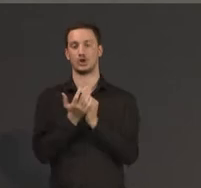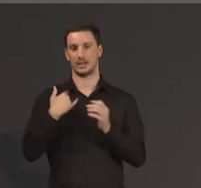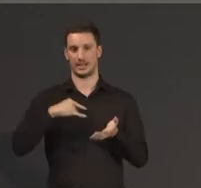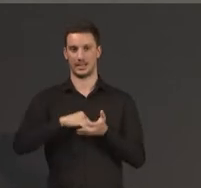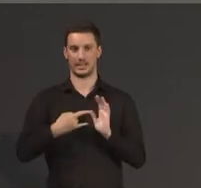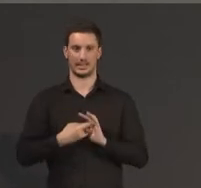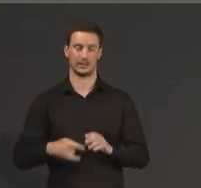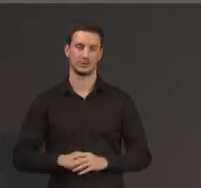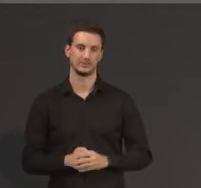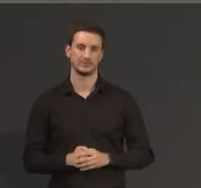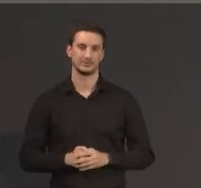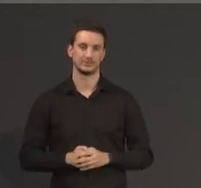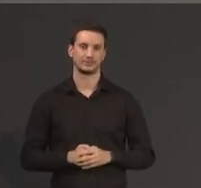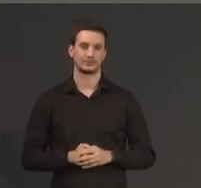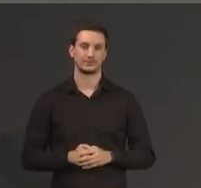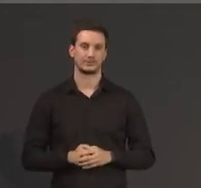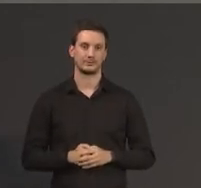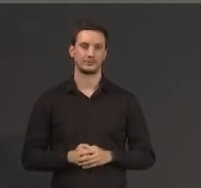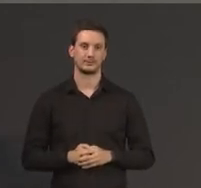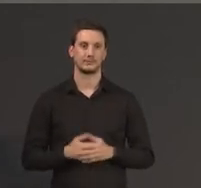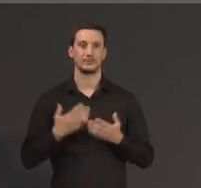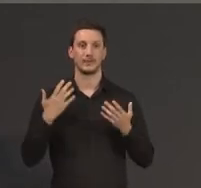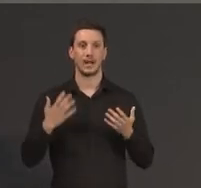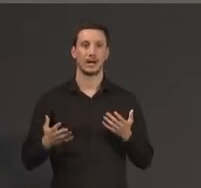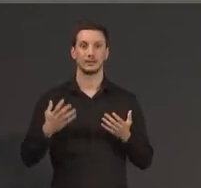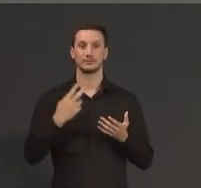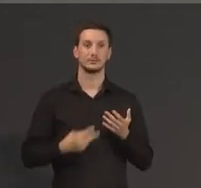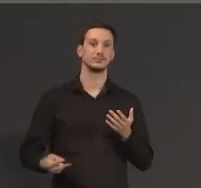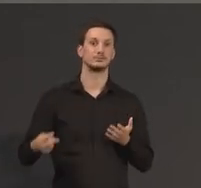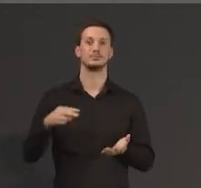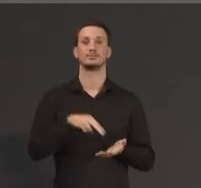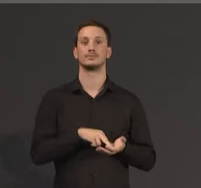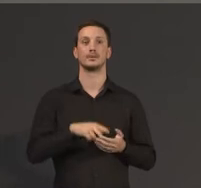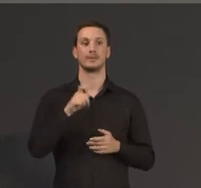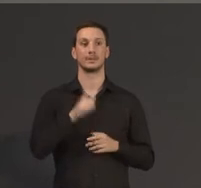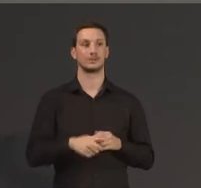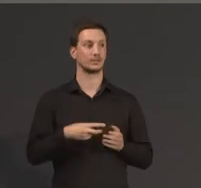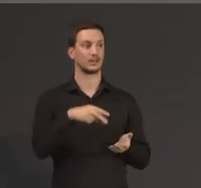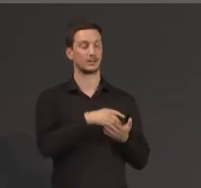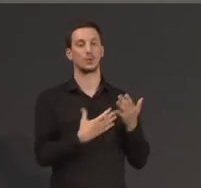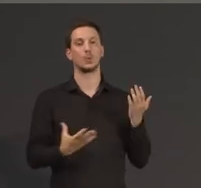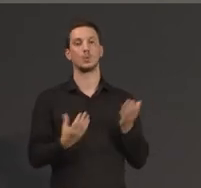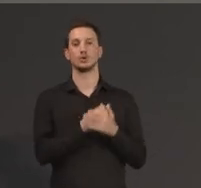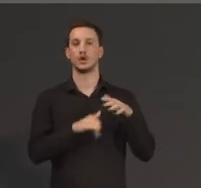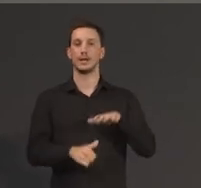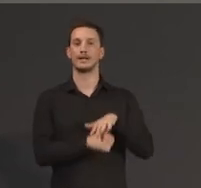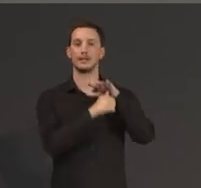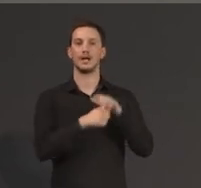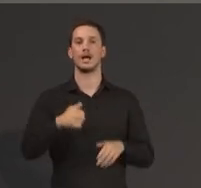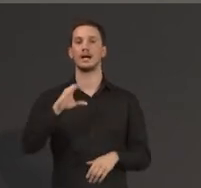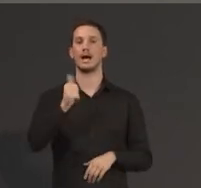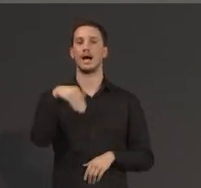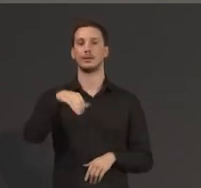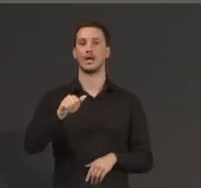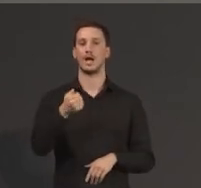d'Enginyeria. I demanem que aquesta vegada pugin a l'escenari i se situïn al costat del rector, Carme Bach,